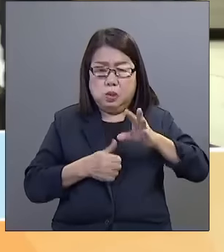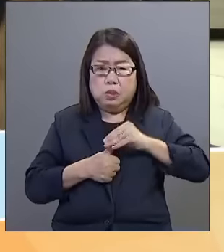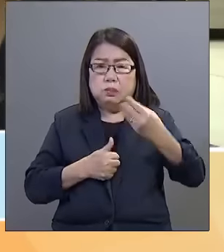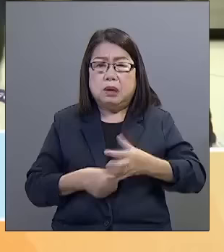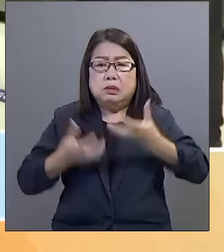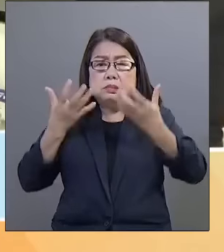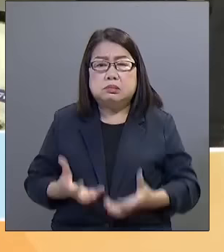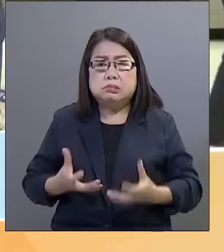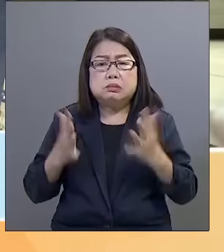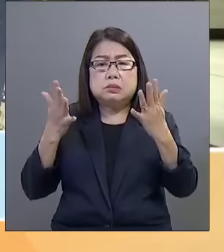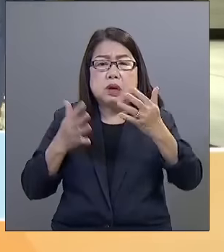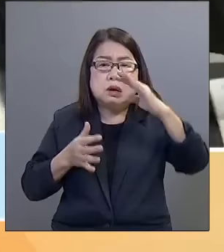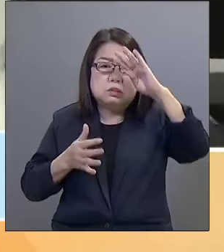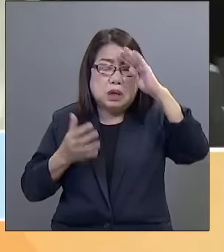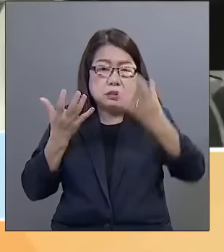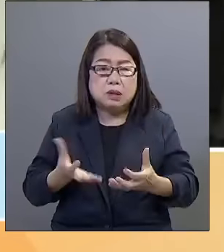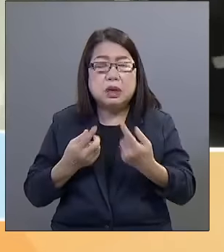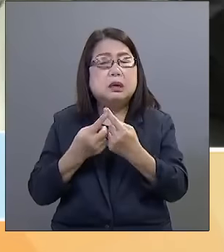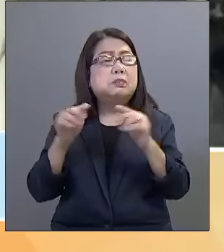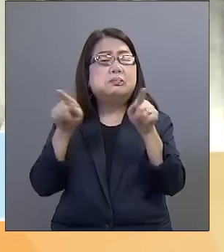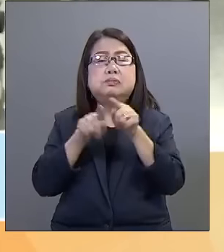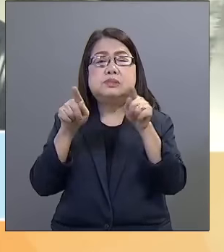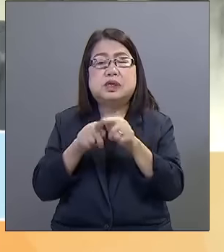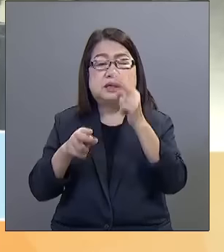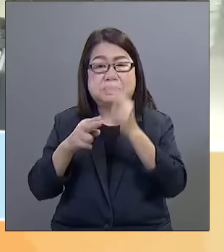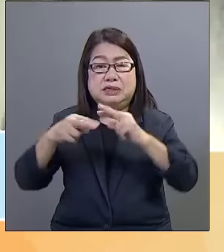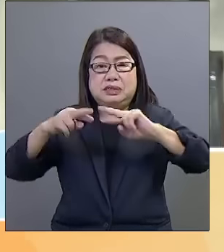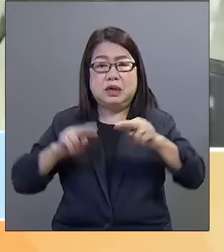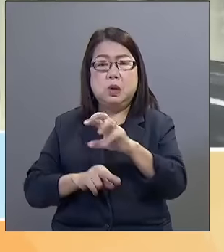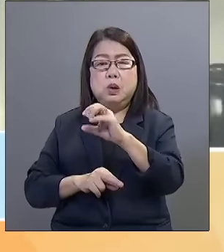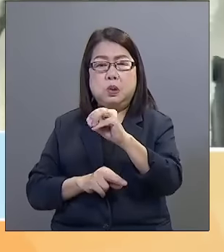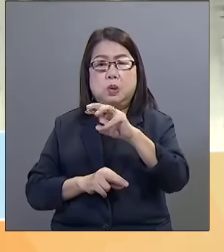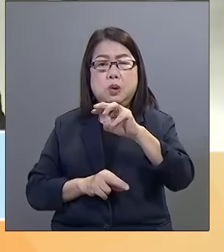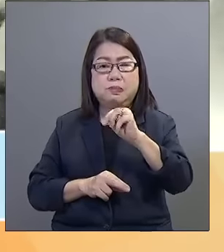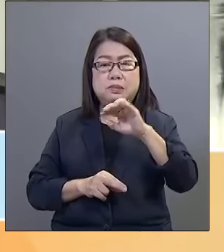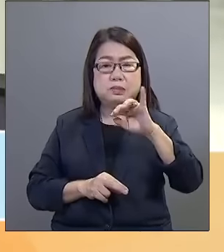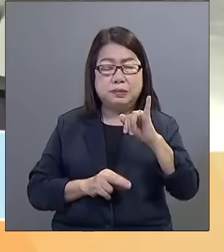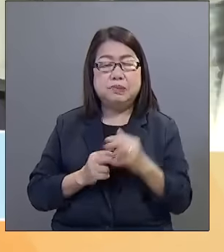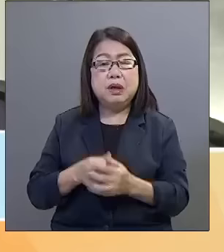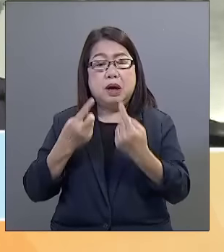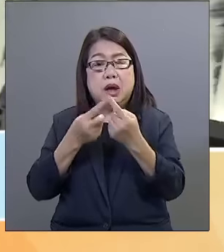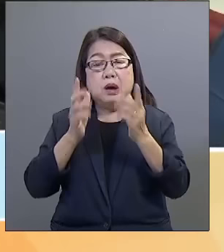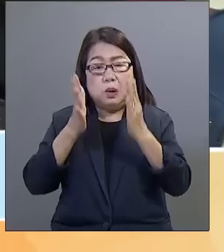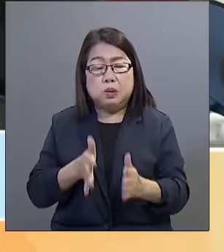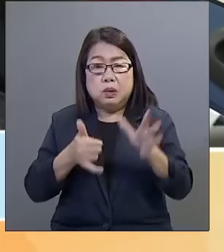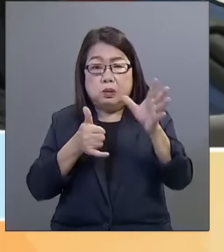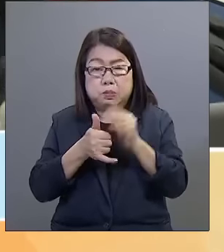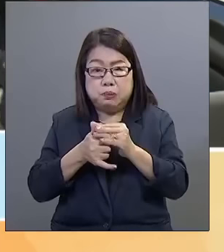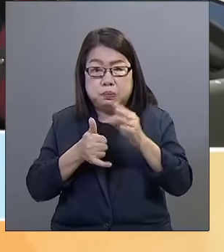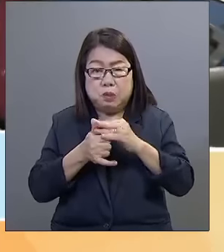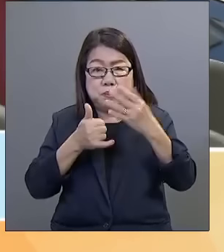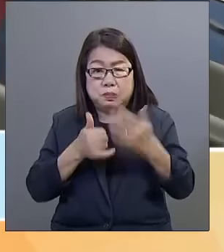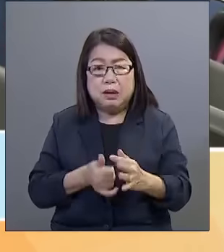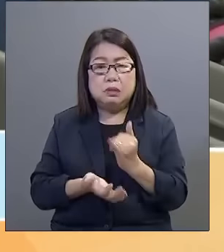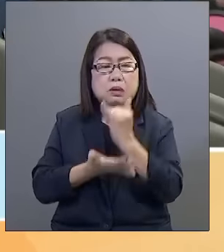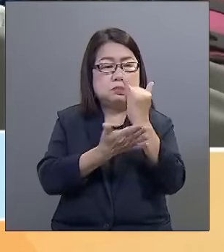ล้วก็ไปเหมือนกับโอมิครอนทั่วไปฮะจำนวนคนที่ติดเชื้อผู้เสียชีวิตในโรงพยาบาลไม่ได้เ